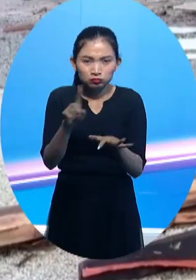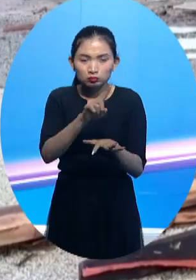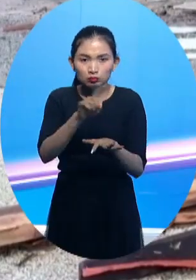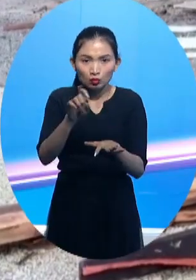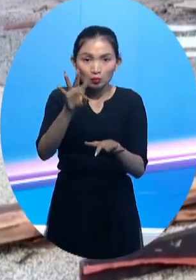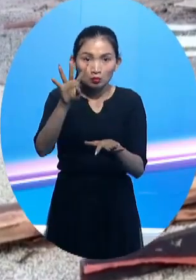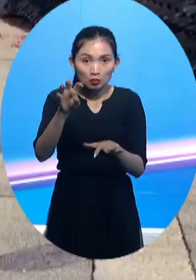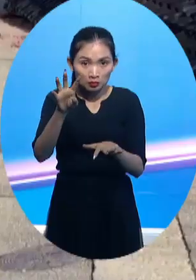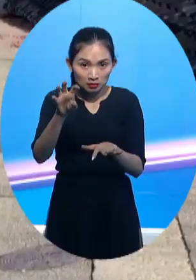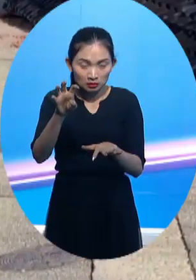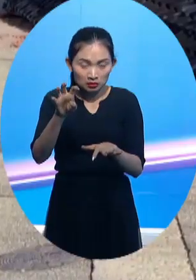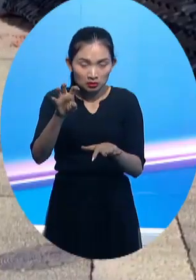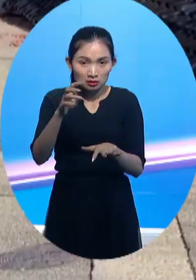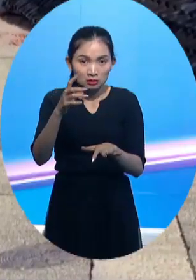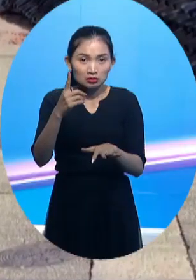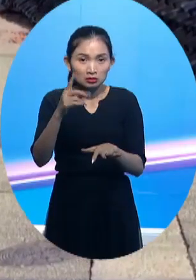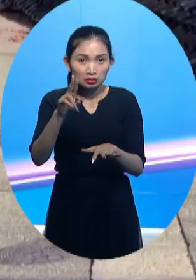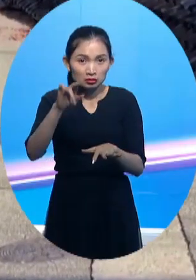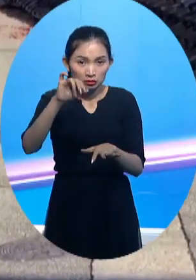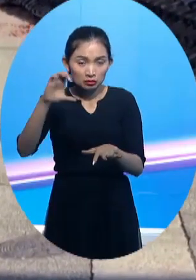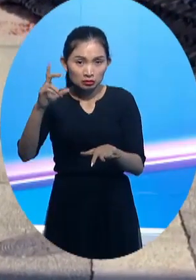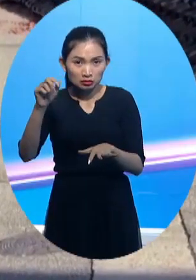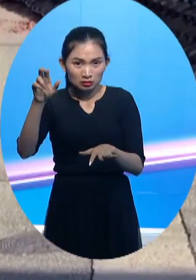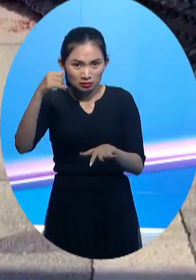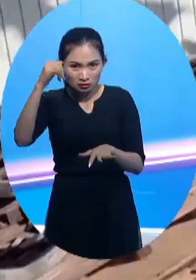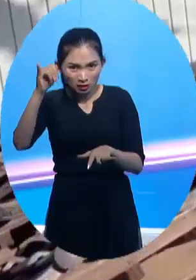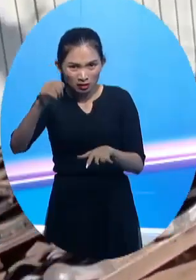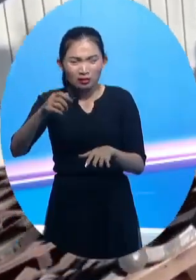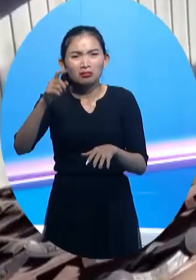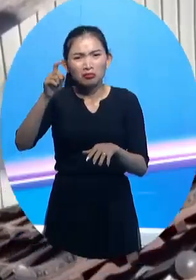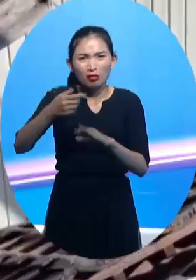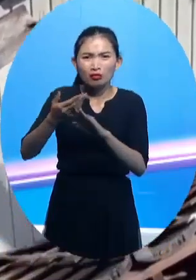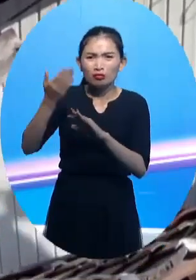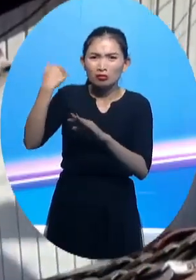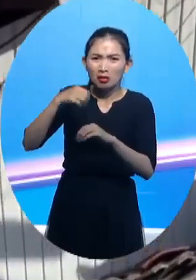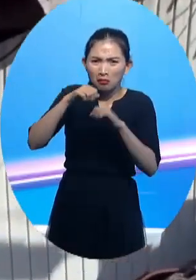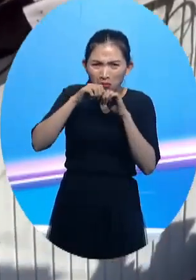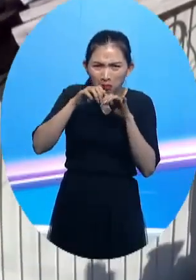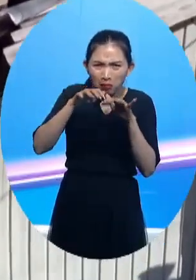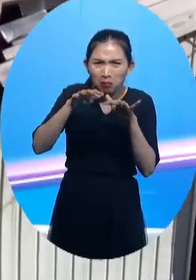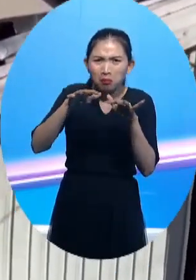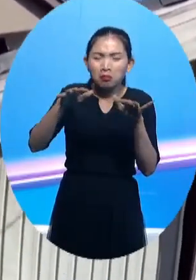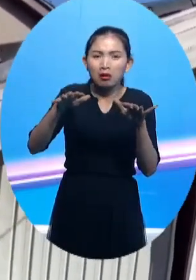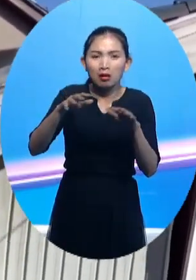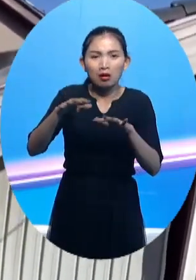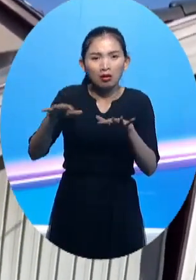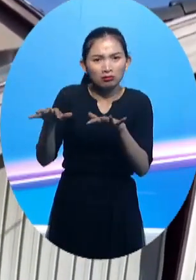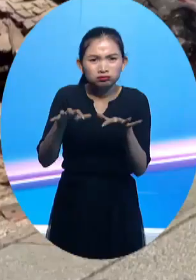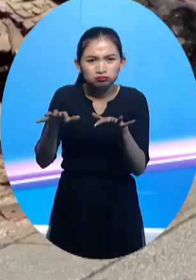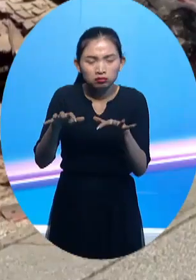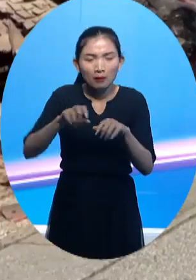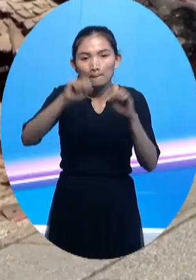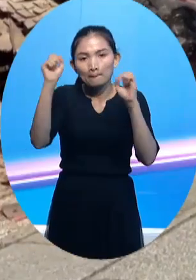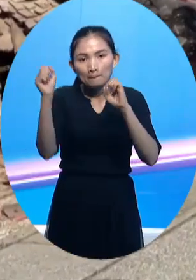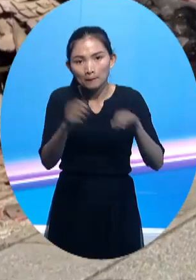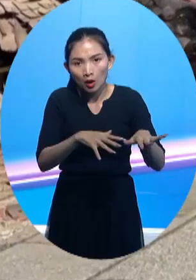chấn dù cảnh báo thần phát đi trên khắp các khu vực rộng lớn dọc theo bờ biển đã được dở bỏ người dân vẫn đang được khuyến cáo cảnh giác chuẩn bị